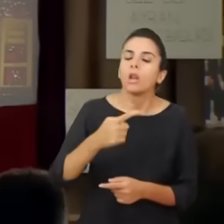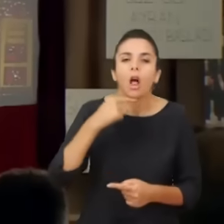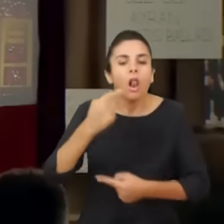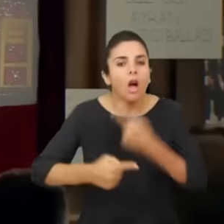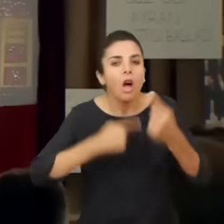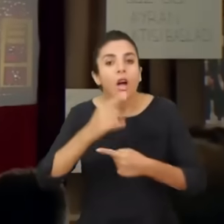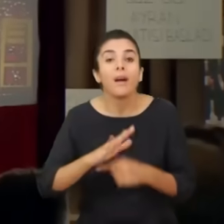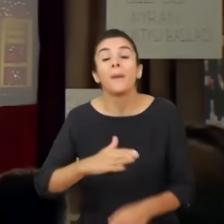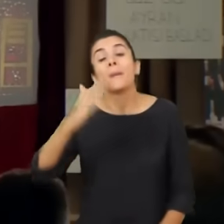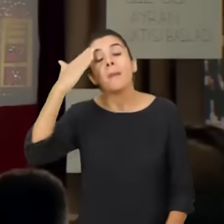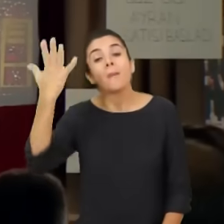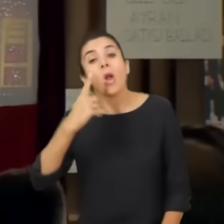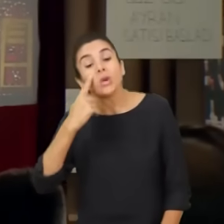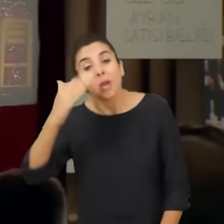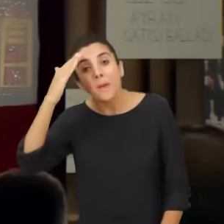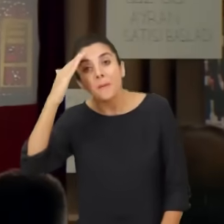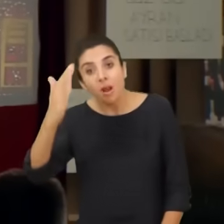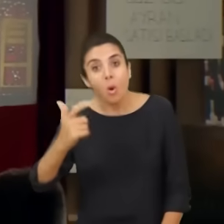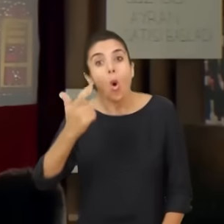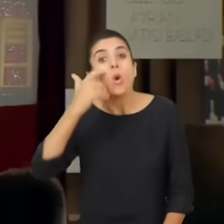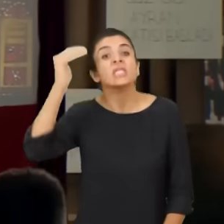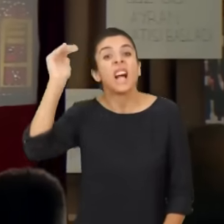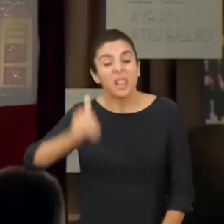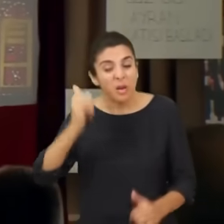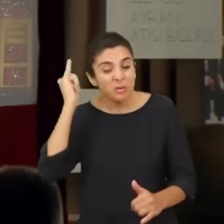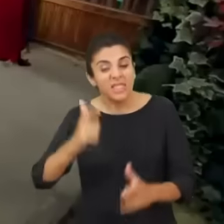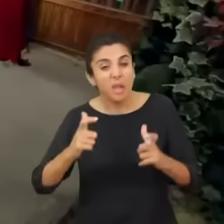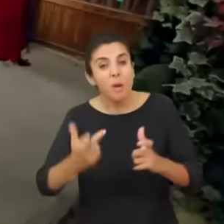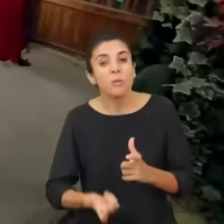Aman Karagöz'üm merhaba. Hoş geldin sudamışmış bal tabağı.